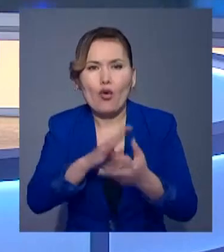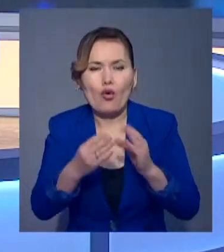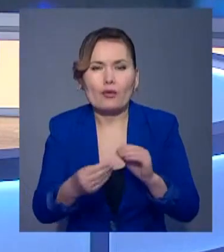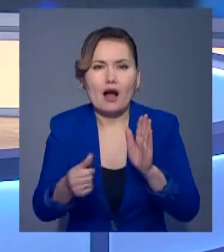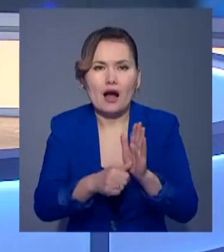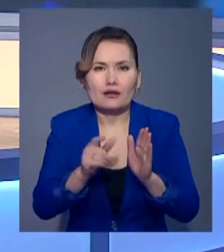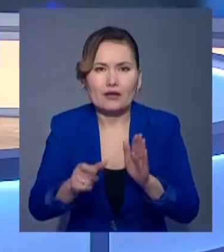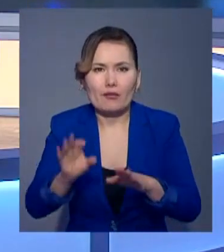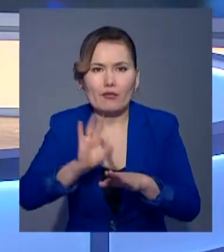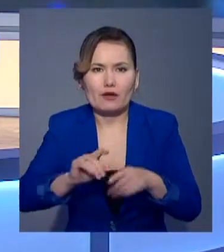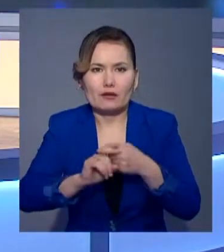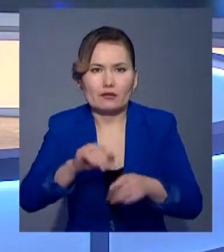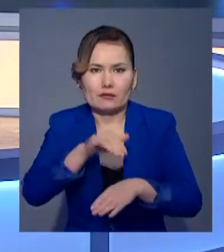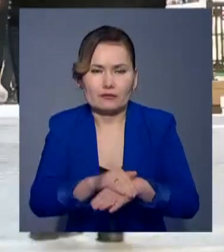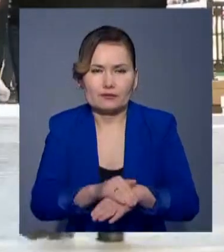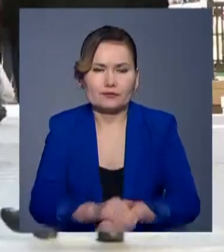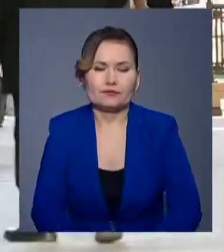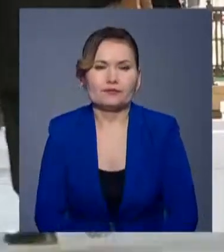jetti.